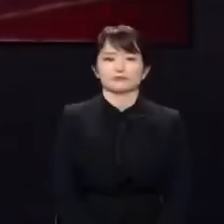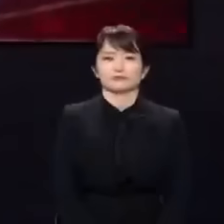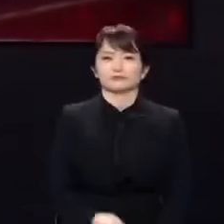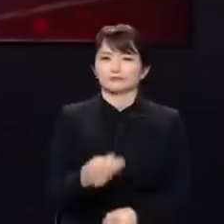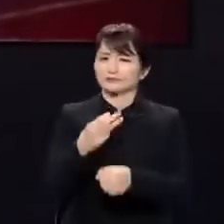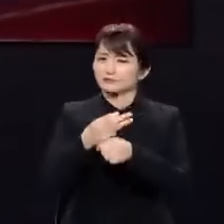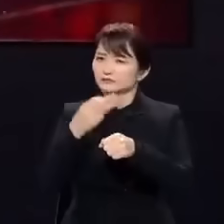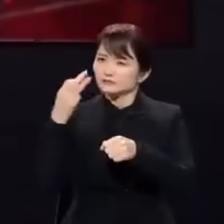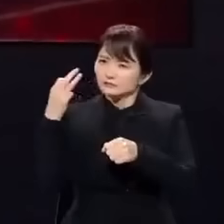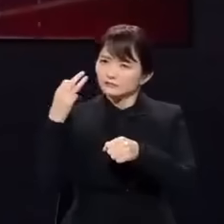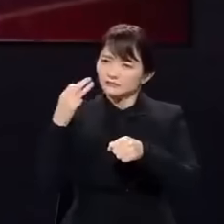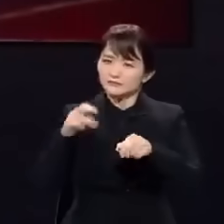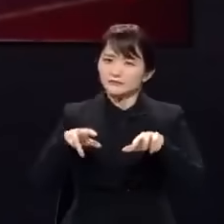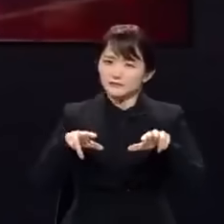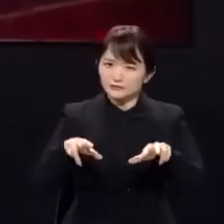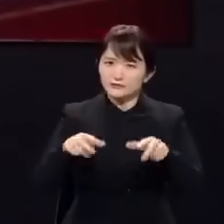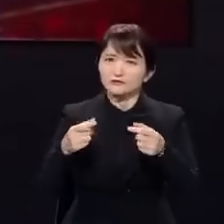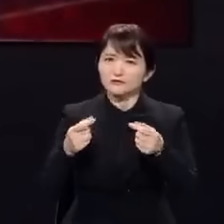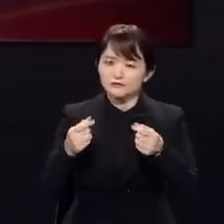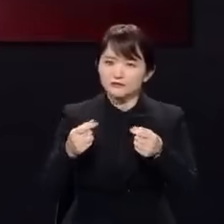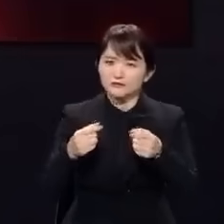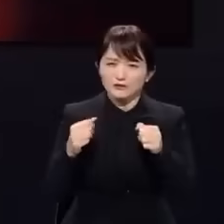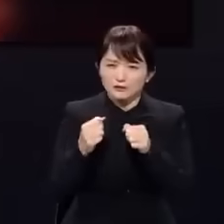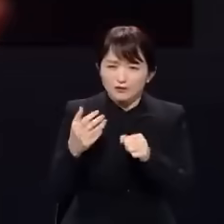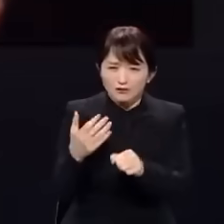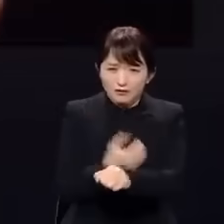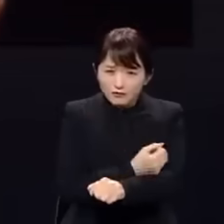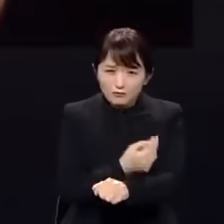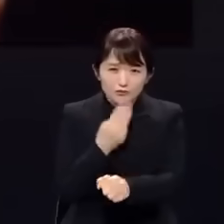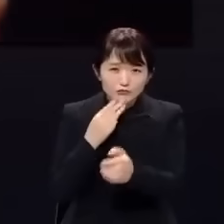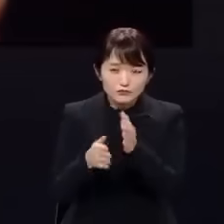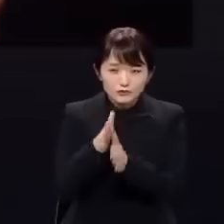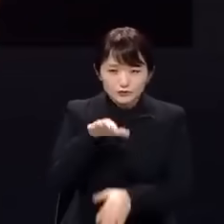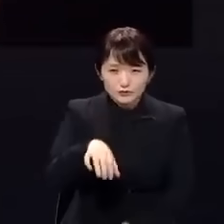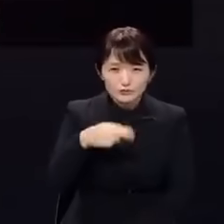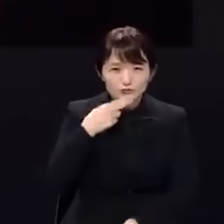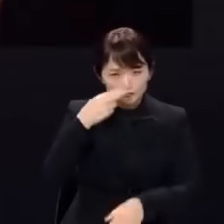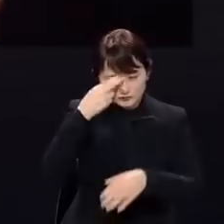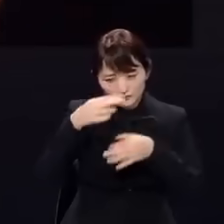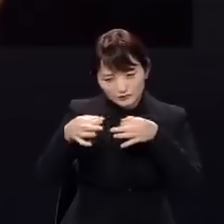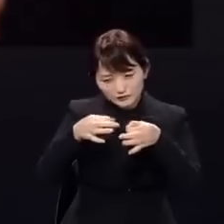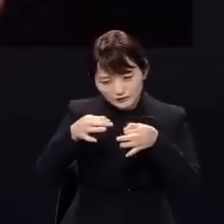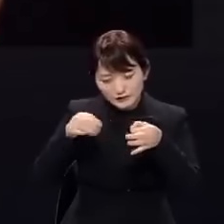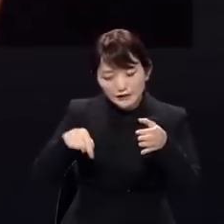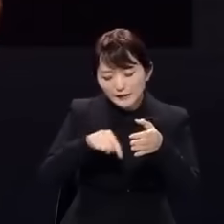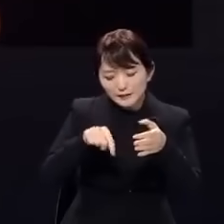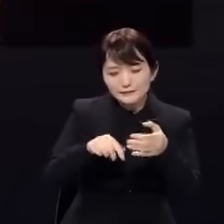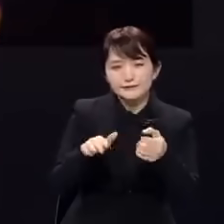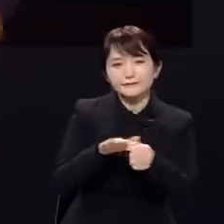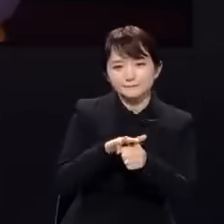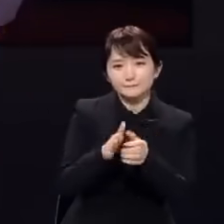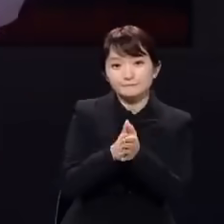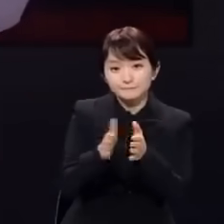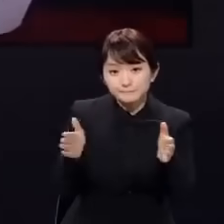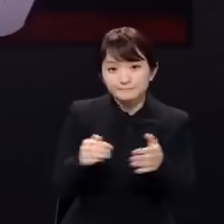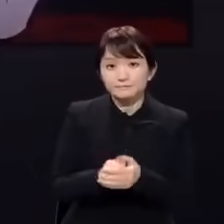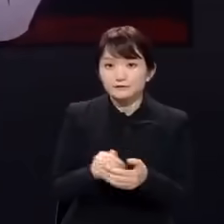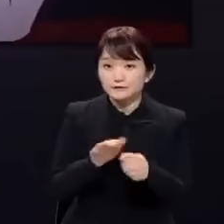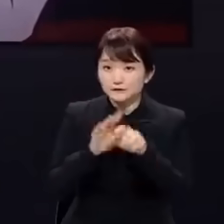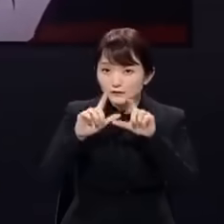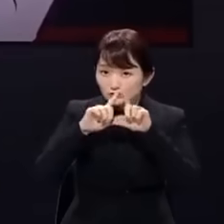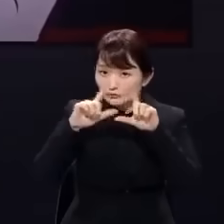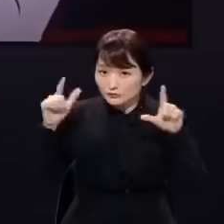13년 전 이맘 때 한파 속에서도 서울 시내의 한 술집에선 사랑이 시작되고 있었습니다이 로맨스의